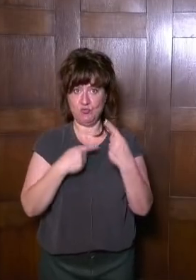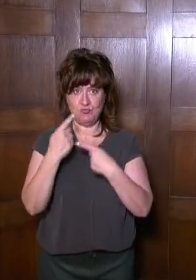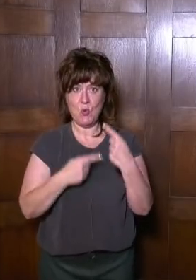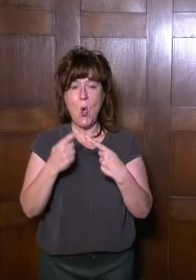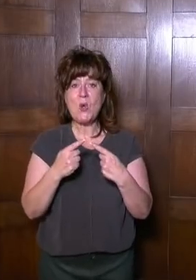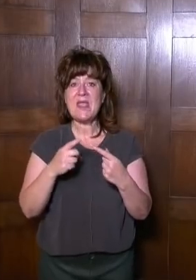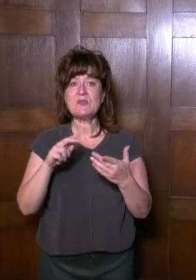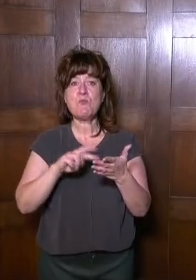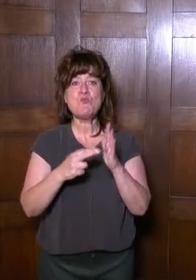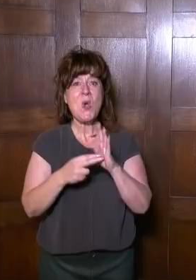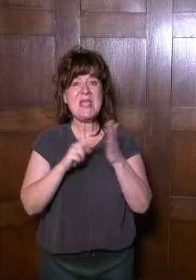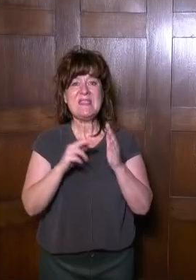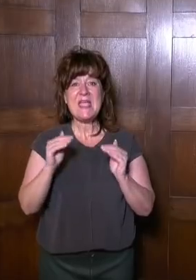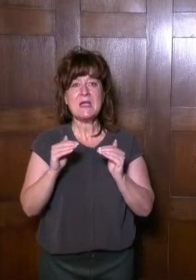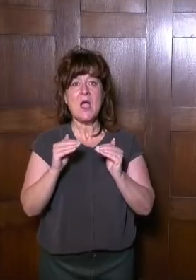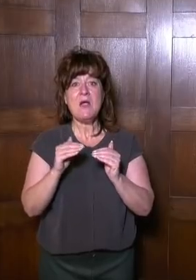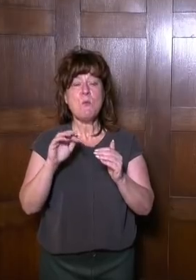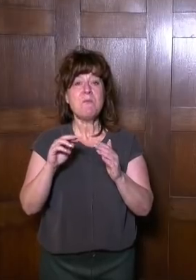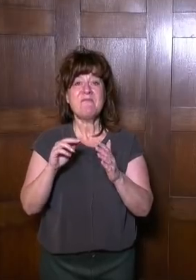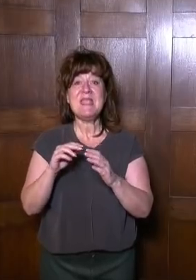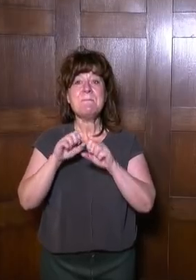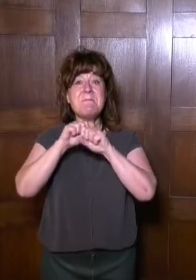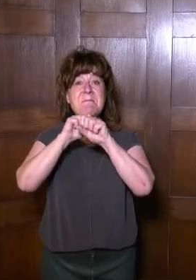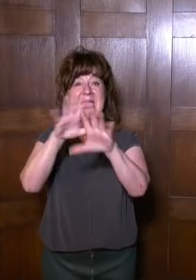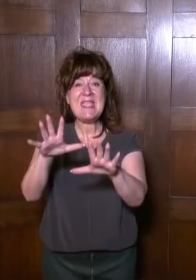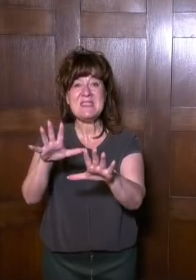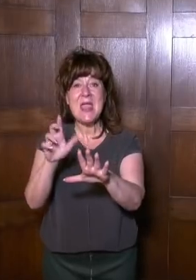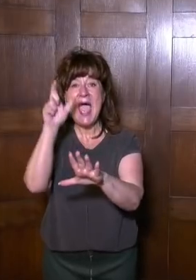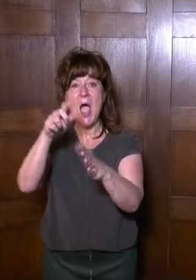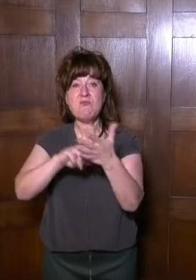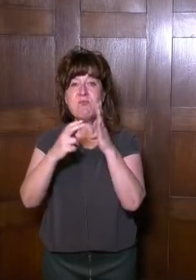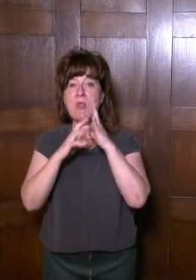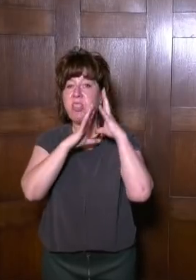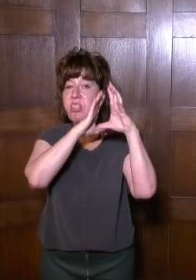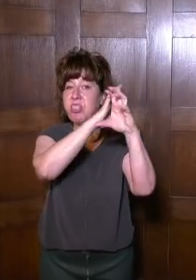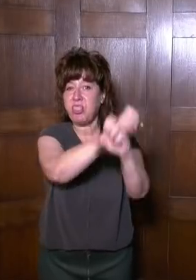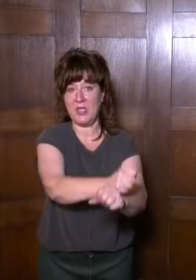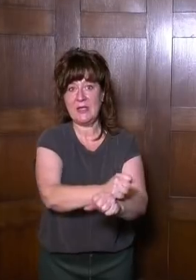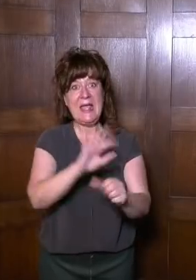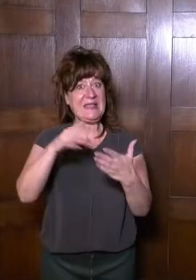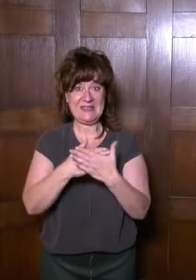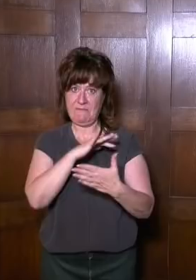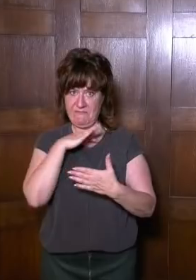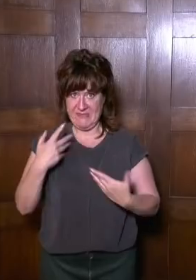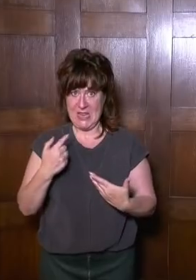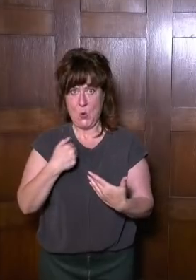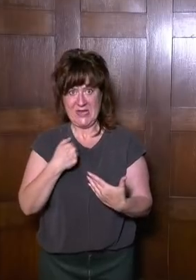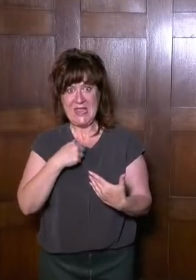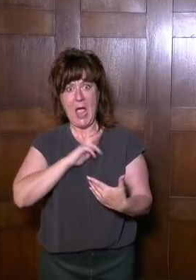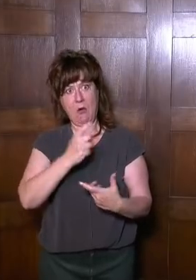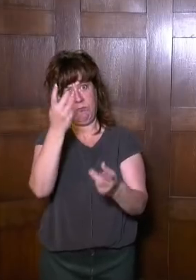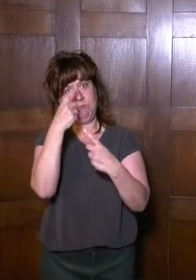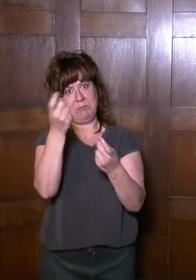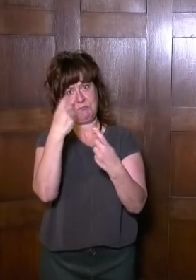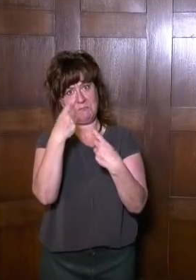Medien gibt. Ich könnte Ihnen eine Latte von Beispielen erzählen, dass es genau andersrum ist. Aber, und dass ich darunter leide. Aber es ist auch auf der